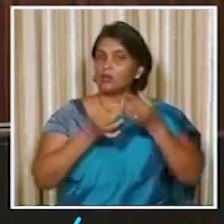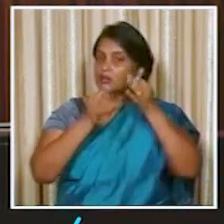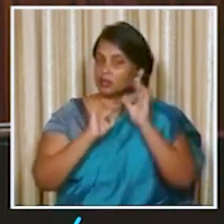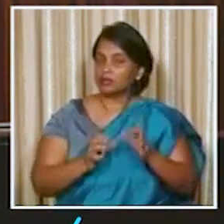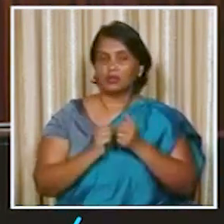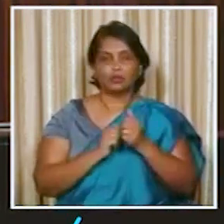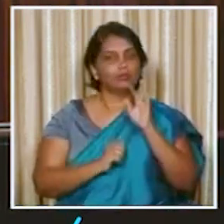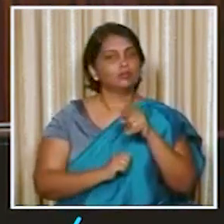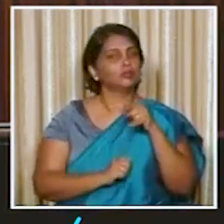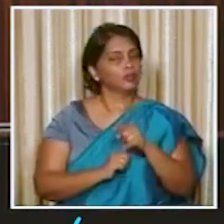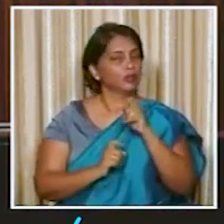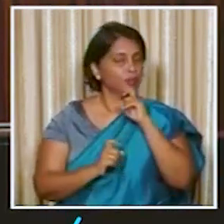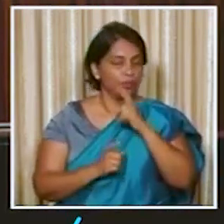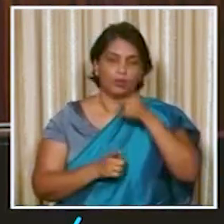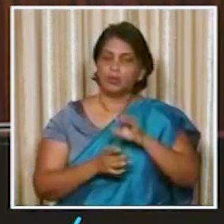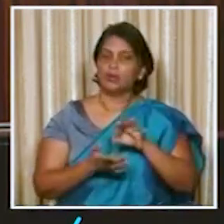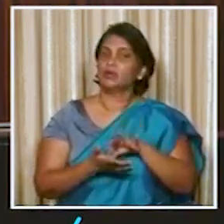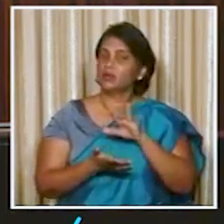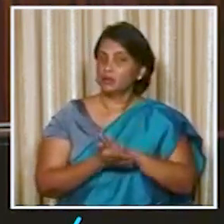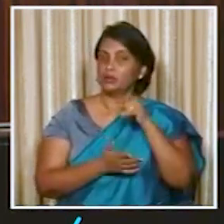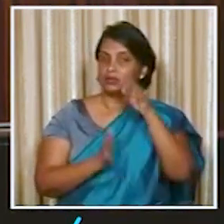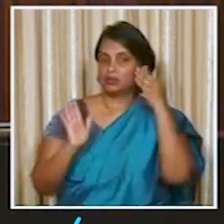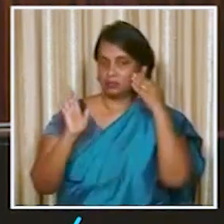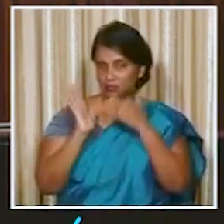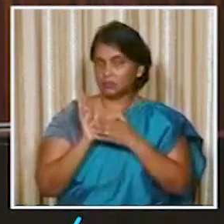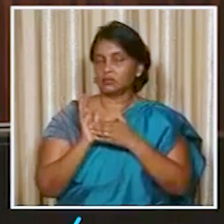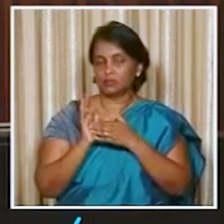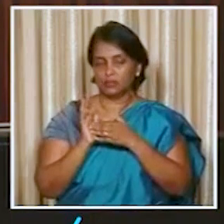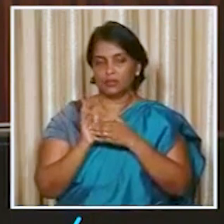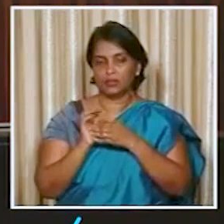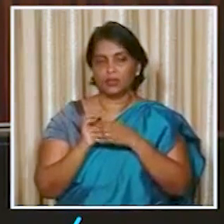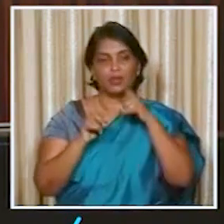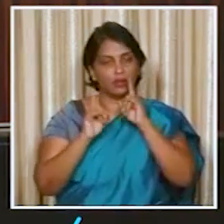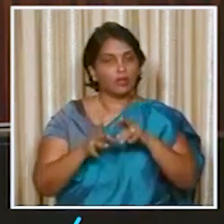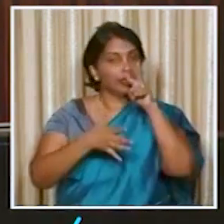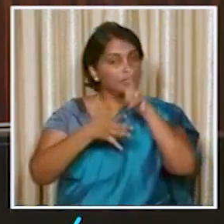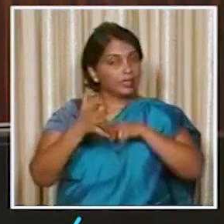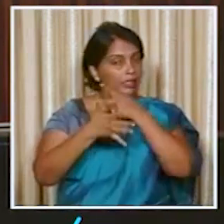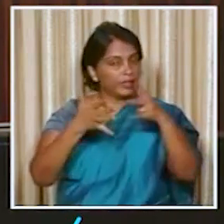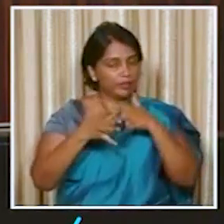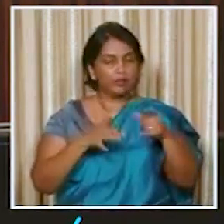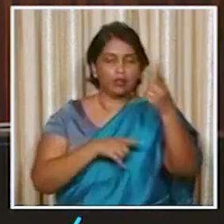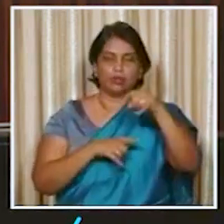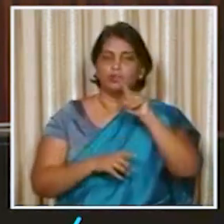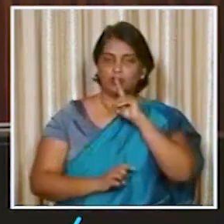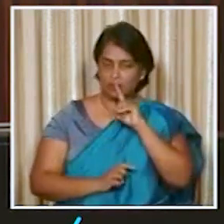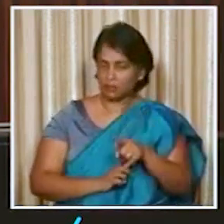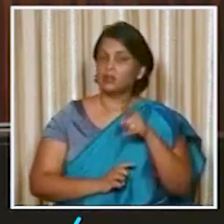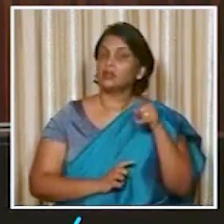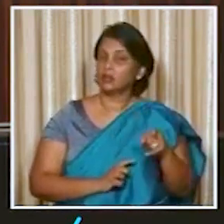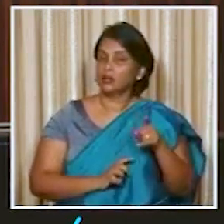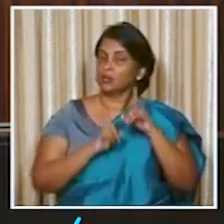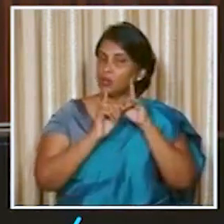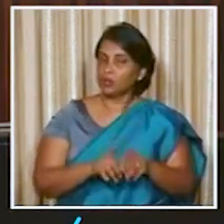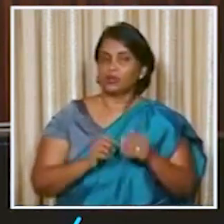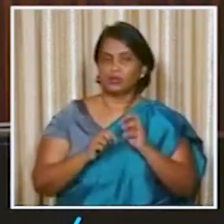දැරීම සම්බන්ධයෙන් වූ අධිකරණ තීන්දුවද ඔබේ අවධානයට මා යොමු කරමි. එය කියවා බැලීම මා සියලු දෙනා ආරාධනා කරන අතර ඒ